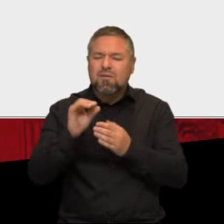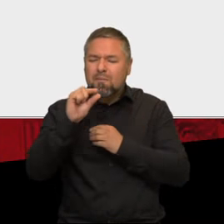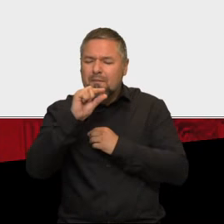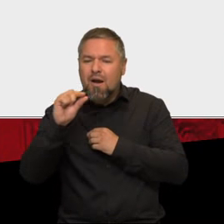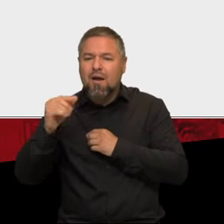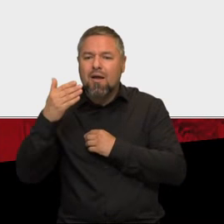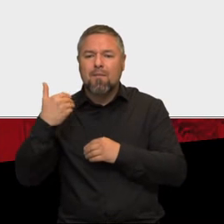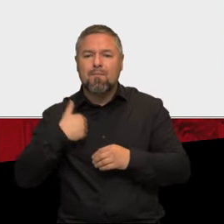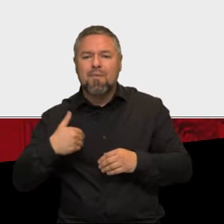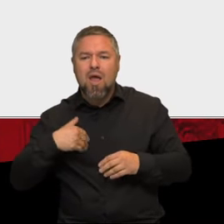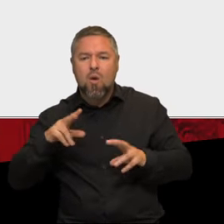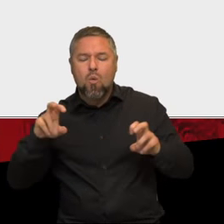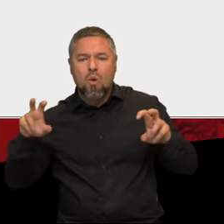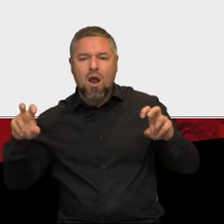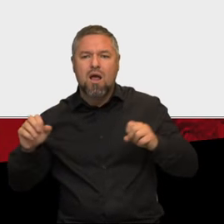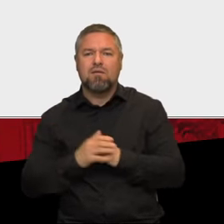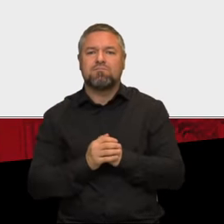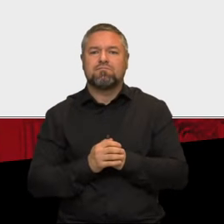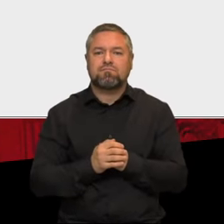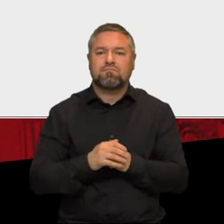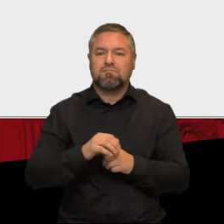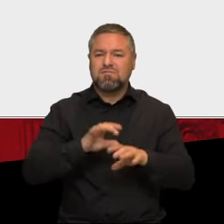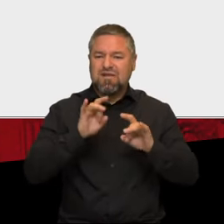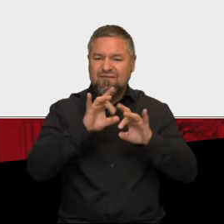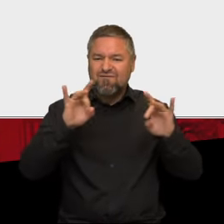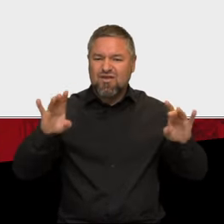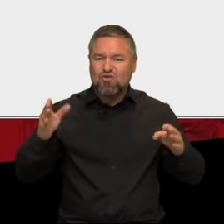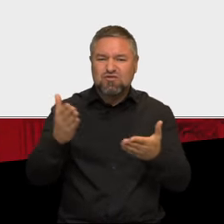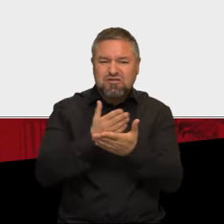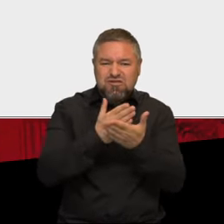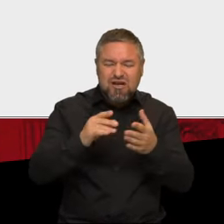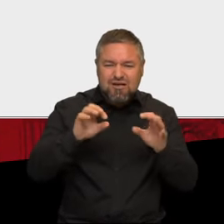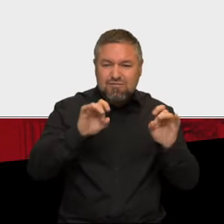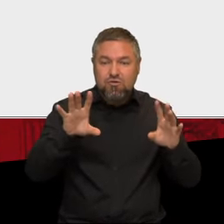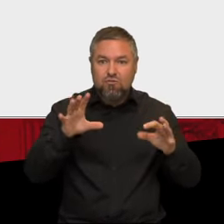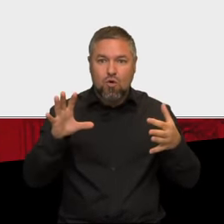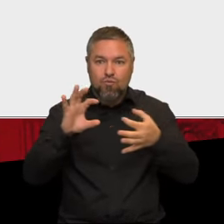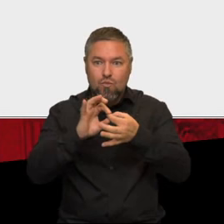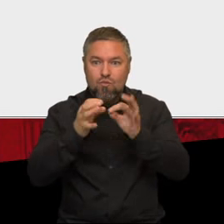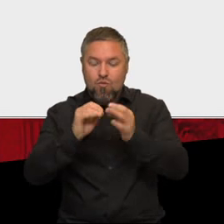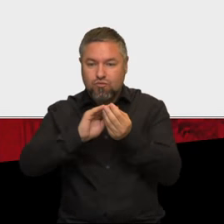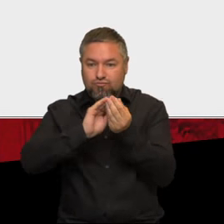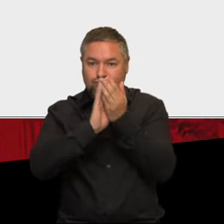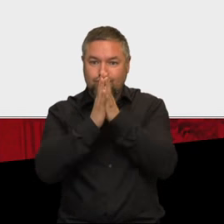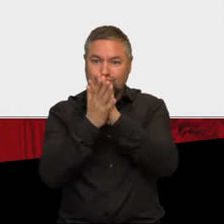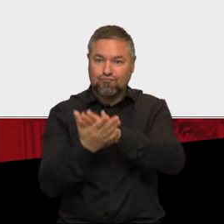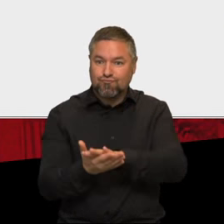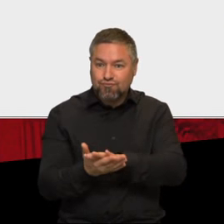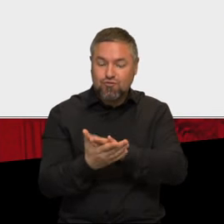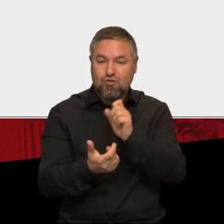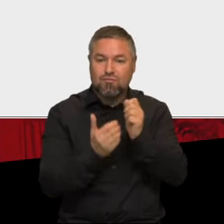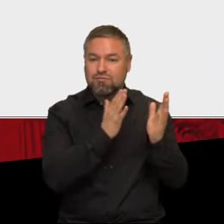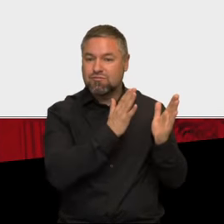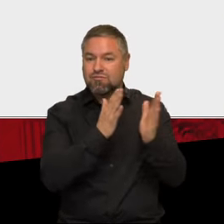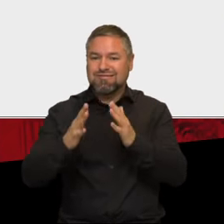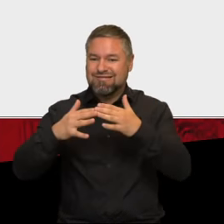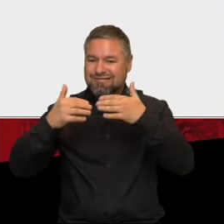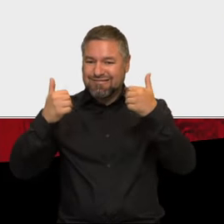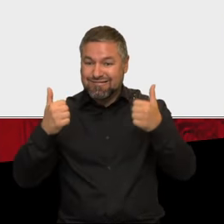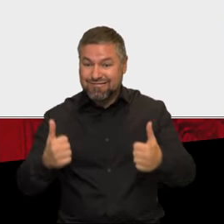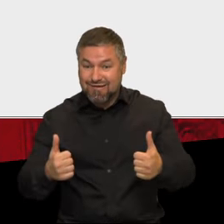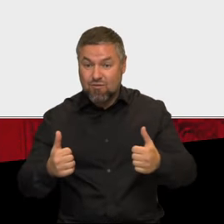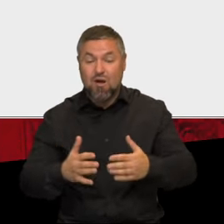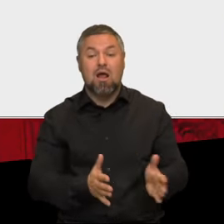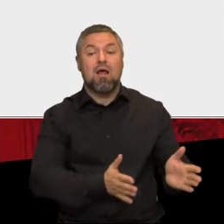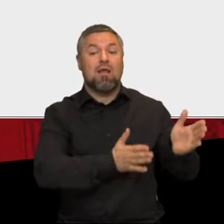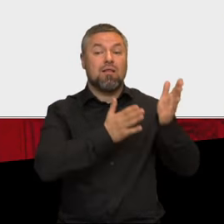jak białka, kwasy nukleinowe czy cząsteczki wirusów, mogą krystalizować, czyli przechodzić w uporządkowany stan stały i